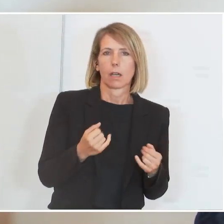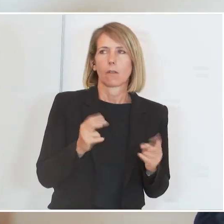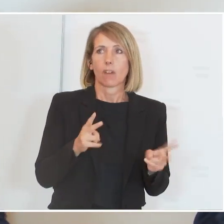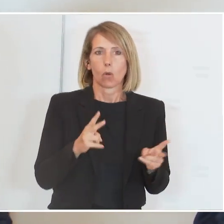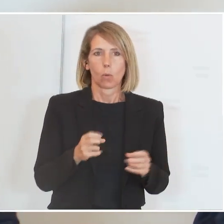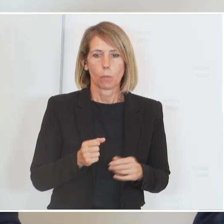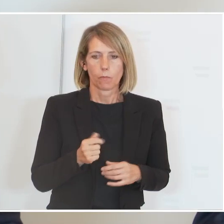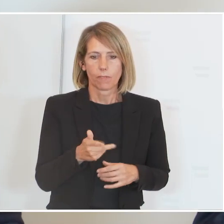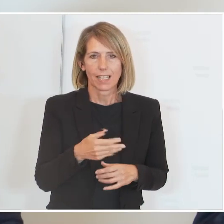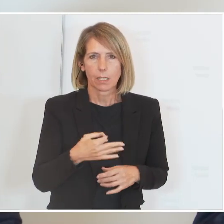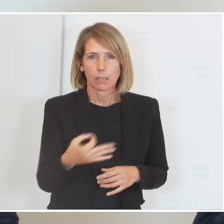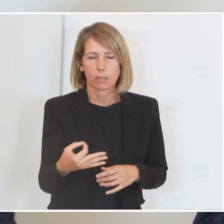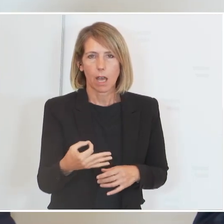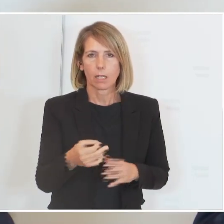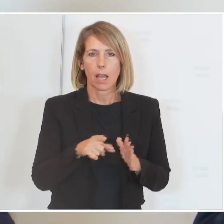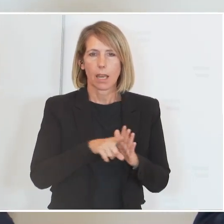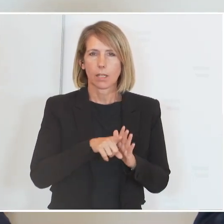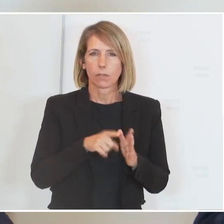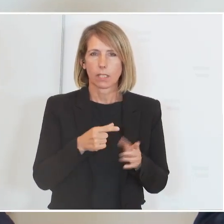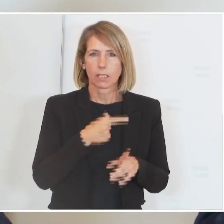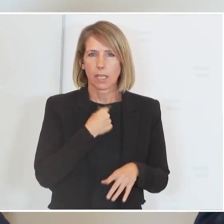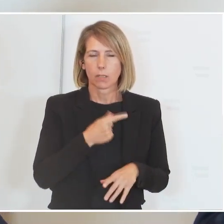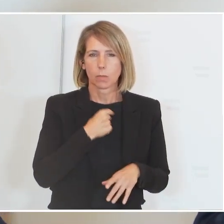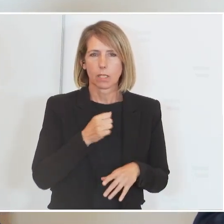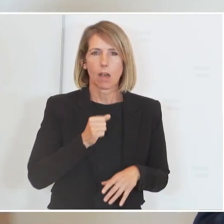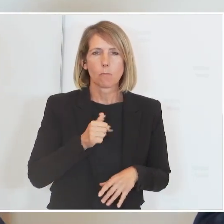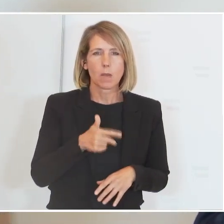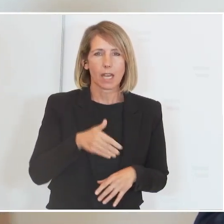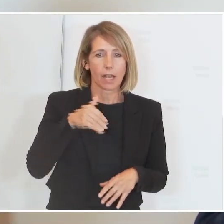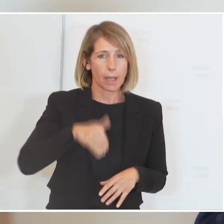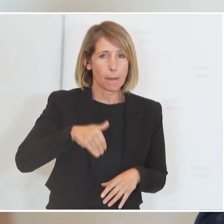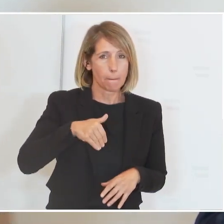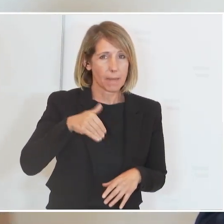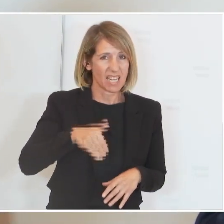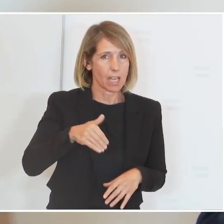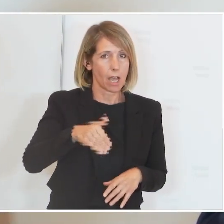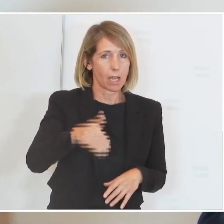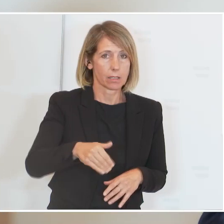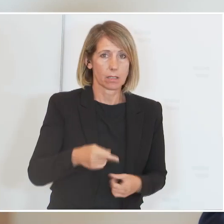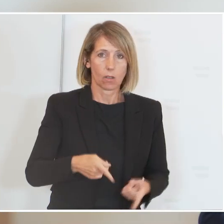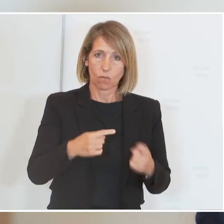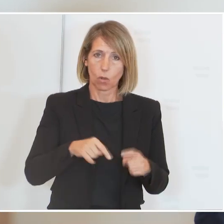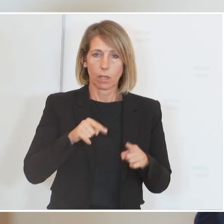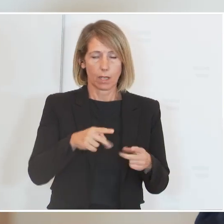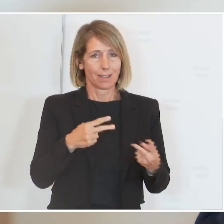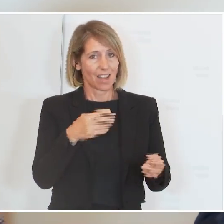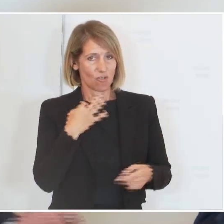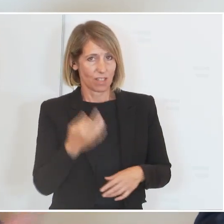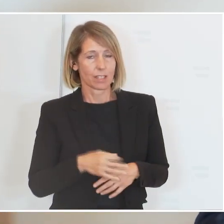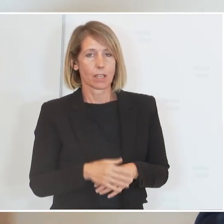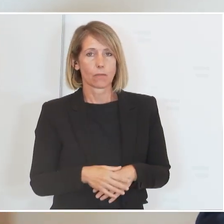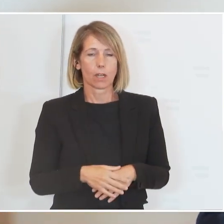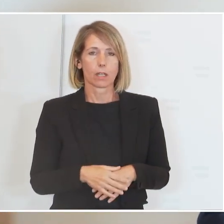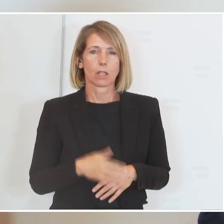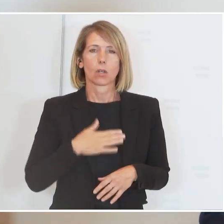Tagen zu einem Liquiditätsbedarf von mehreren Milliarden gekommen ist. Das ist eine, glaube ich, nicht uninteressante Frage, obwohl